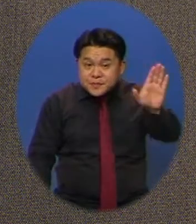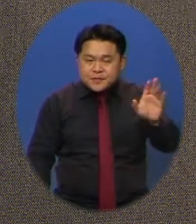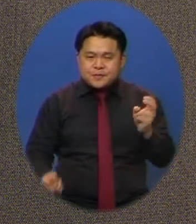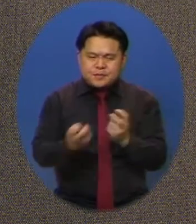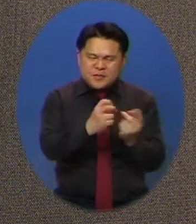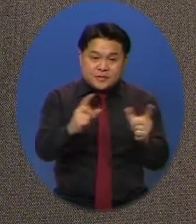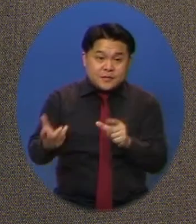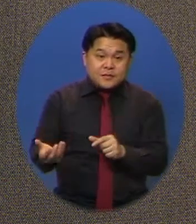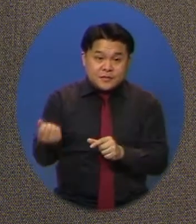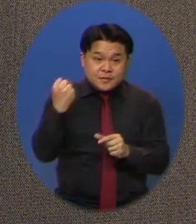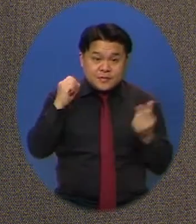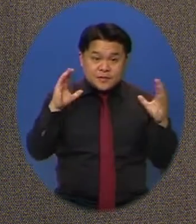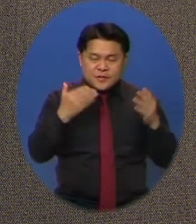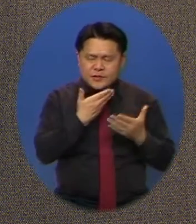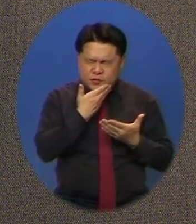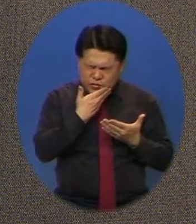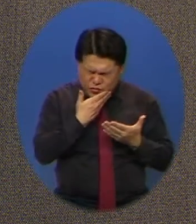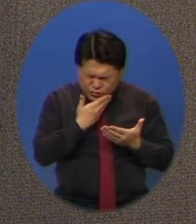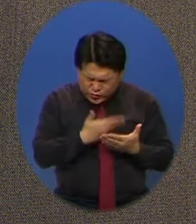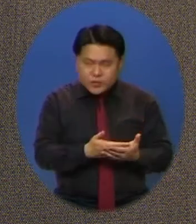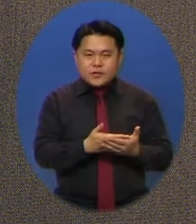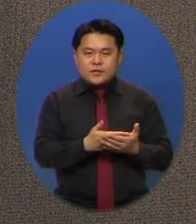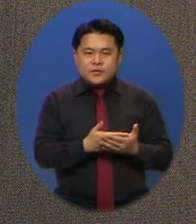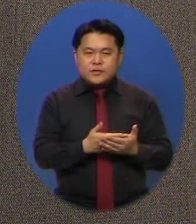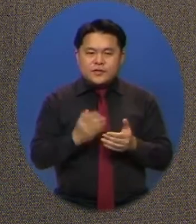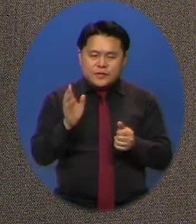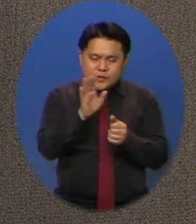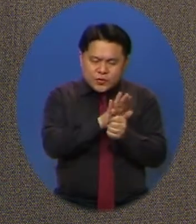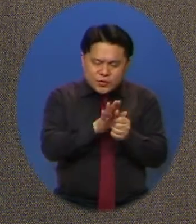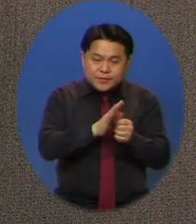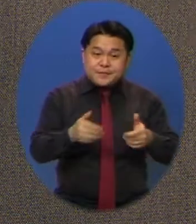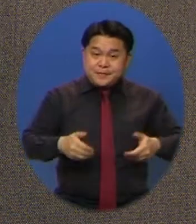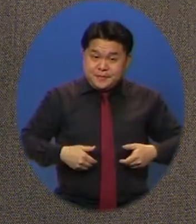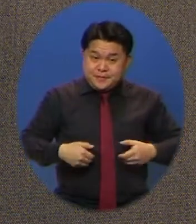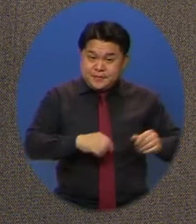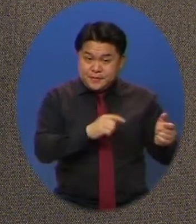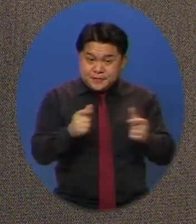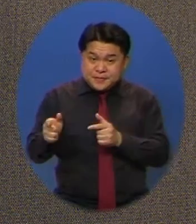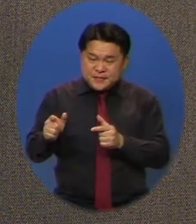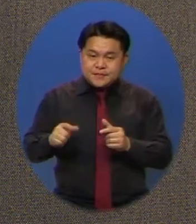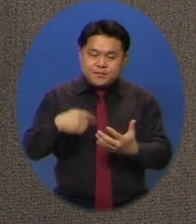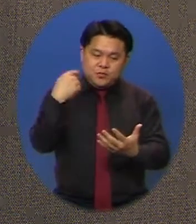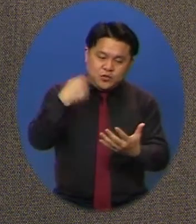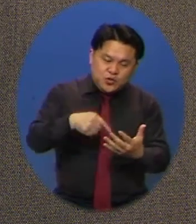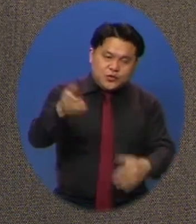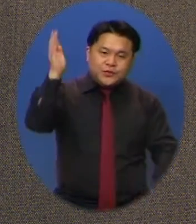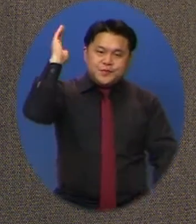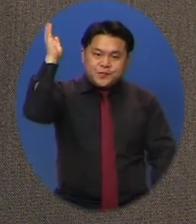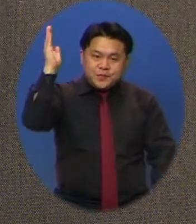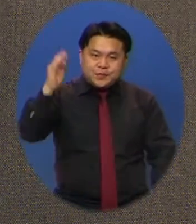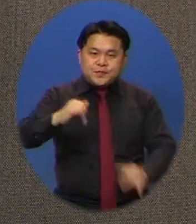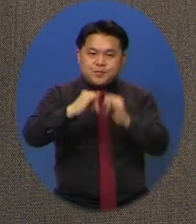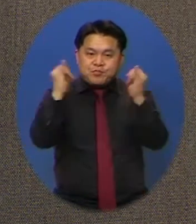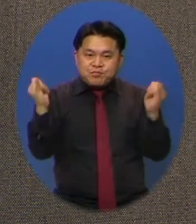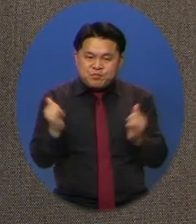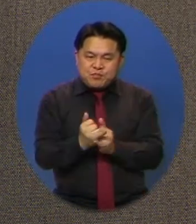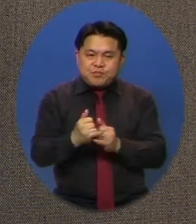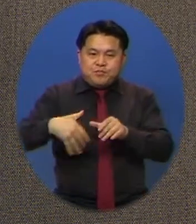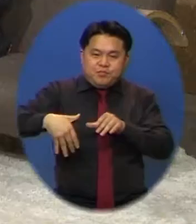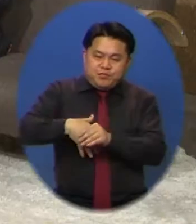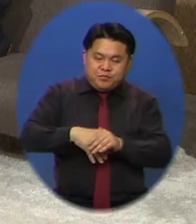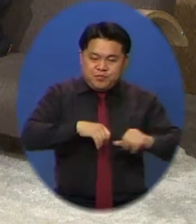그 방법을 통해서 아동의 소중함을 우리가 교육이나 강연이나 우리